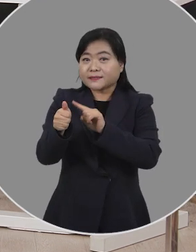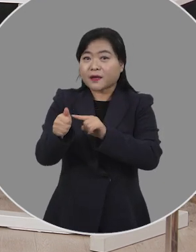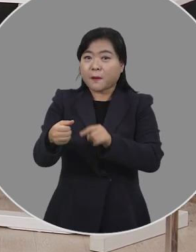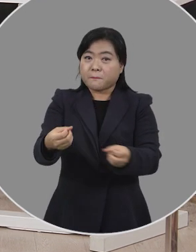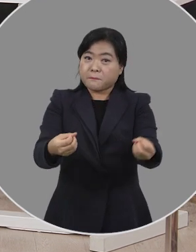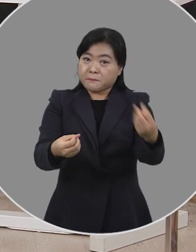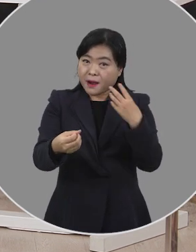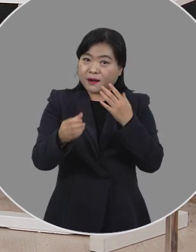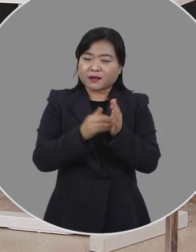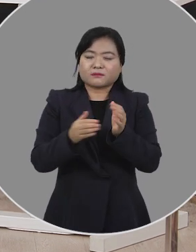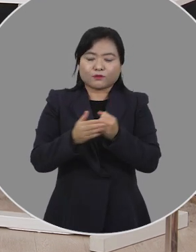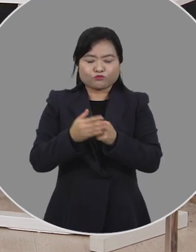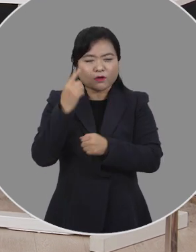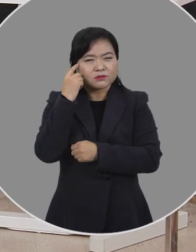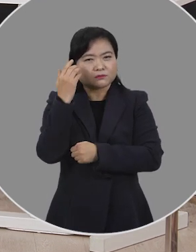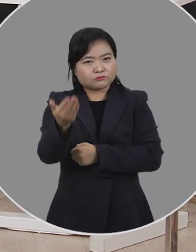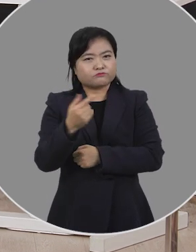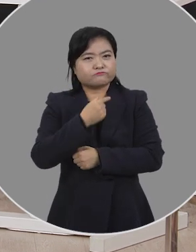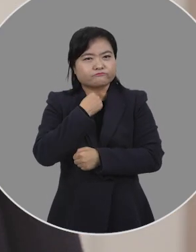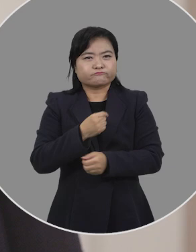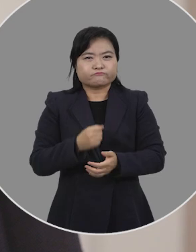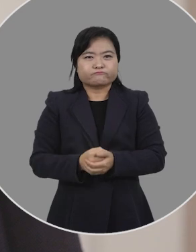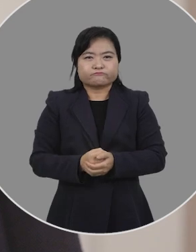이 질문을 조금 드리고 싶은데요.